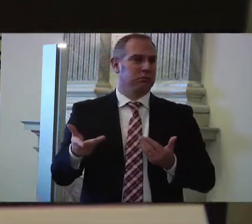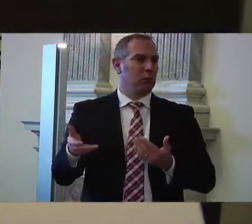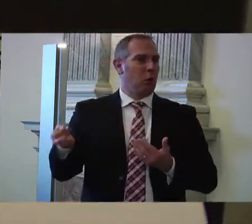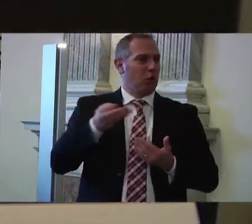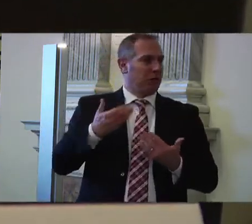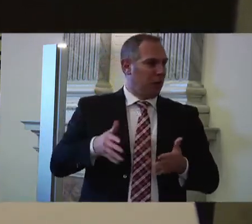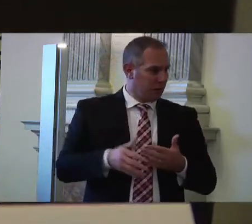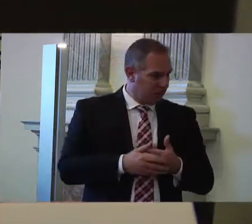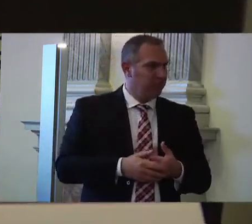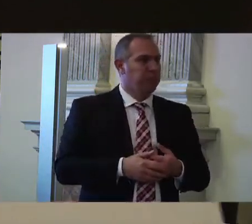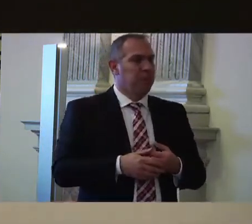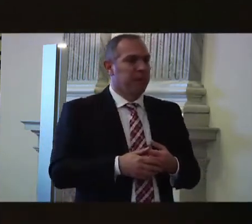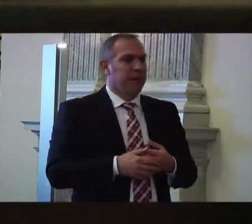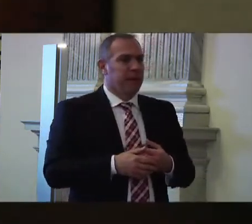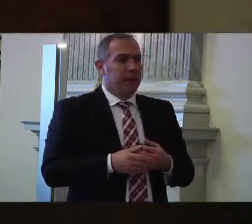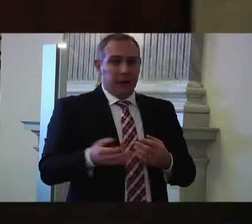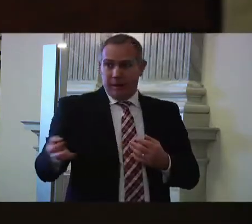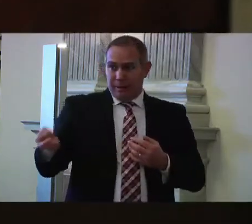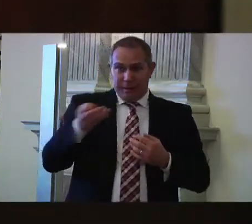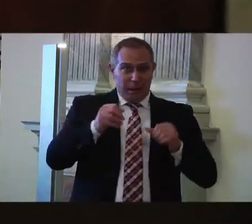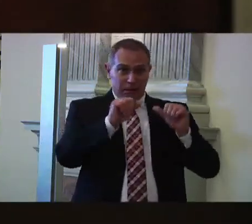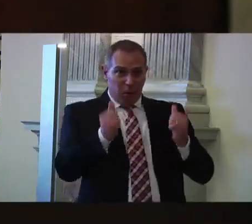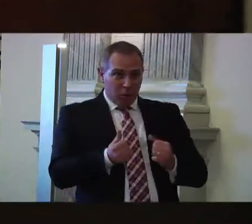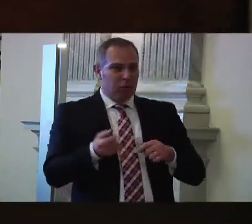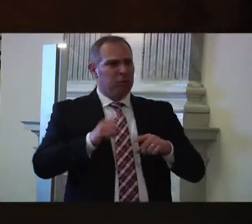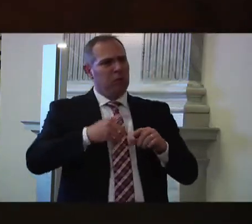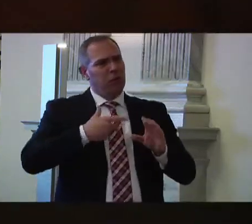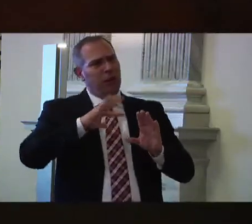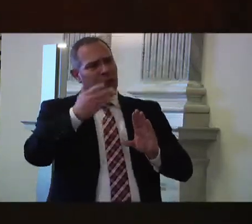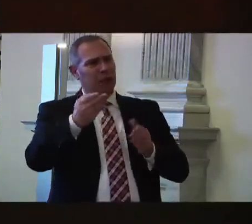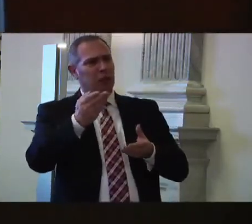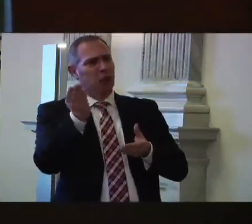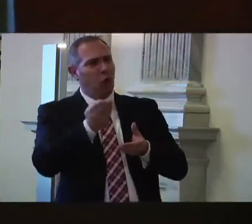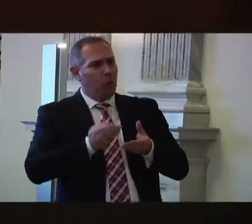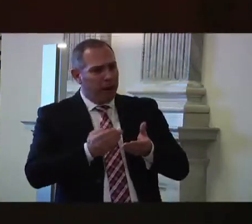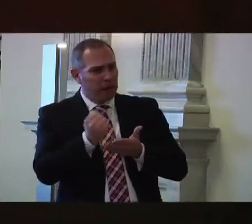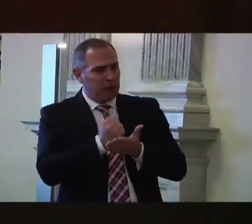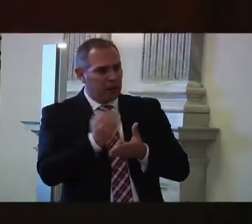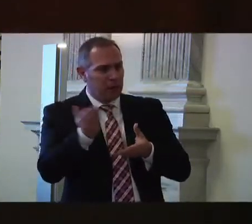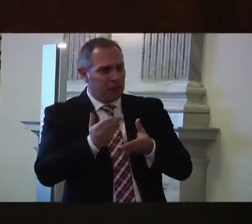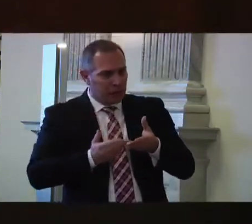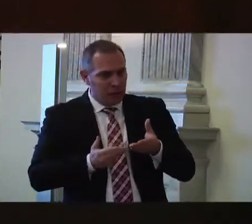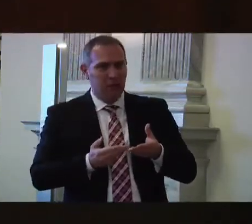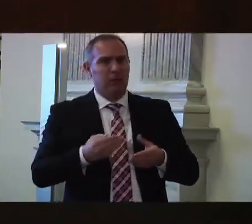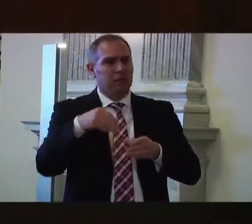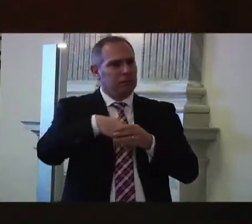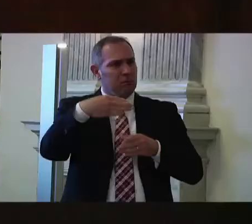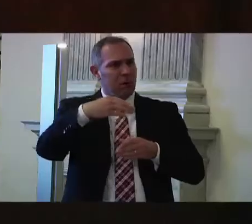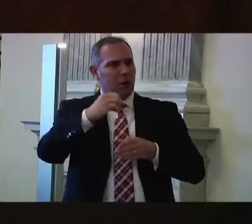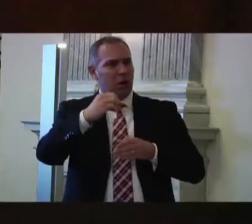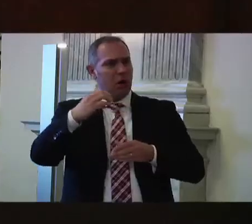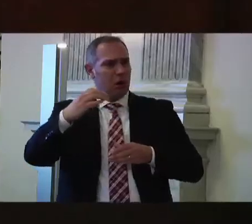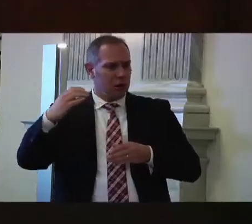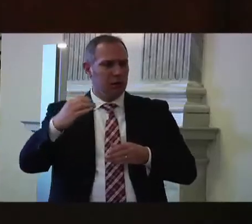documenti fortemente raccomandati, viene fornito un elenco di altri documenti e video che i partecipanti del MOOC possono consultare se vogliono approfondire. Ecco